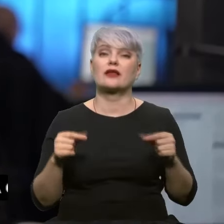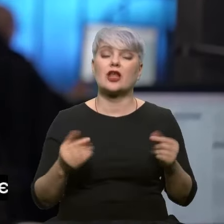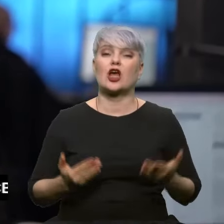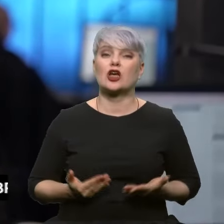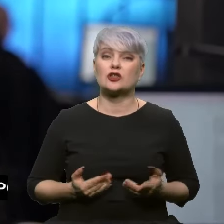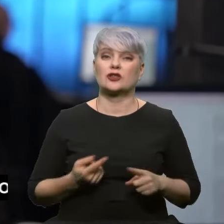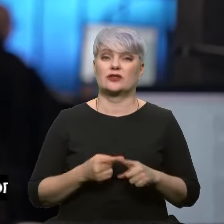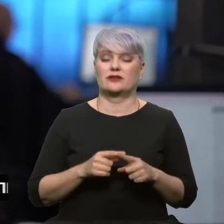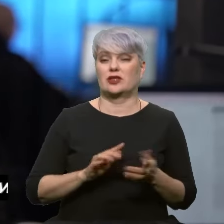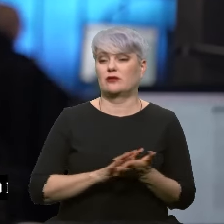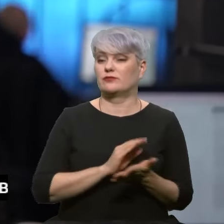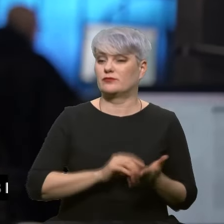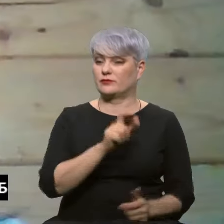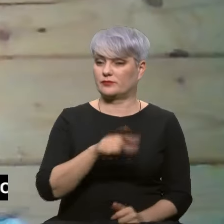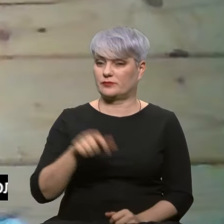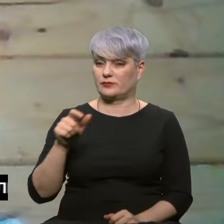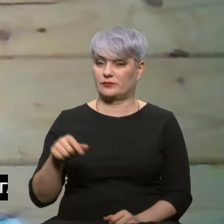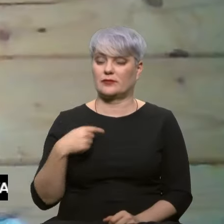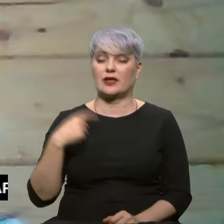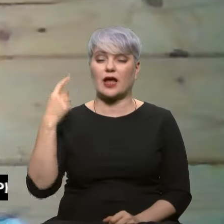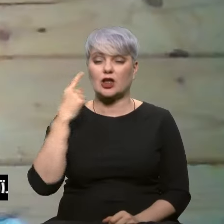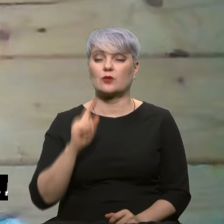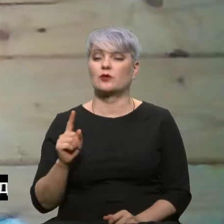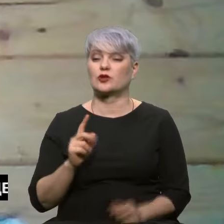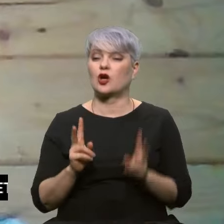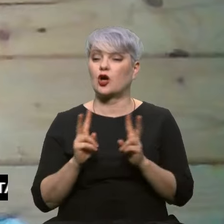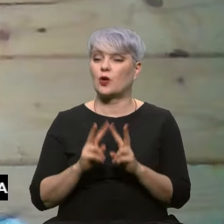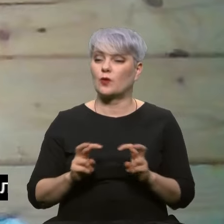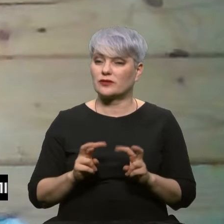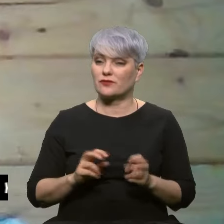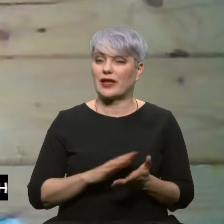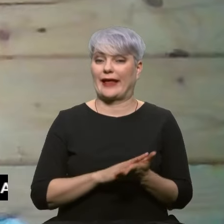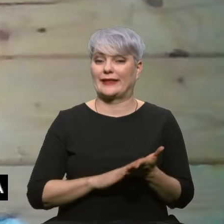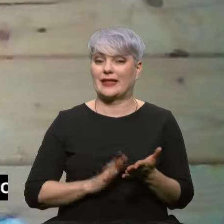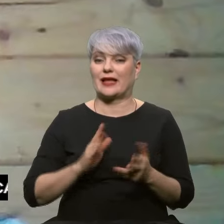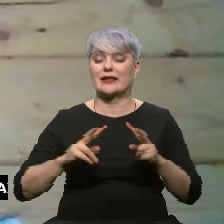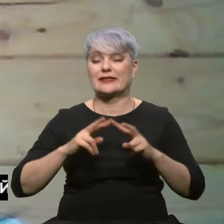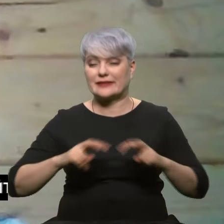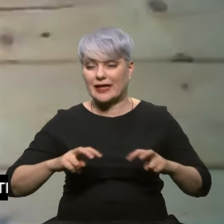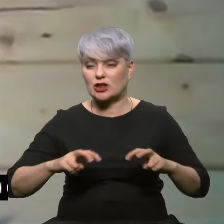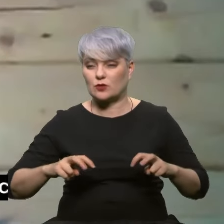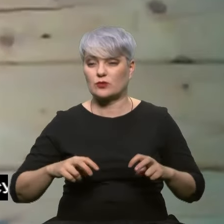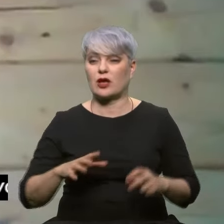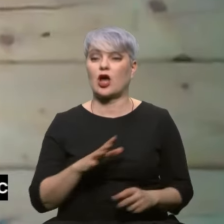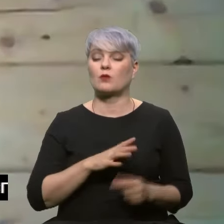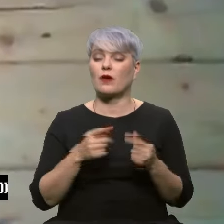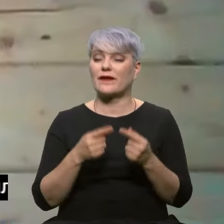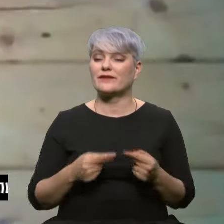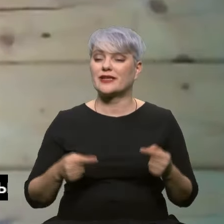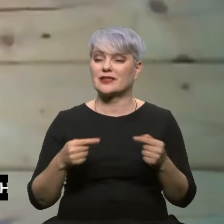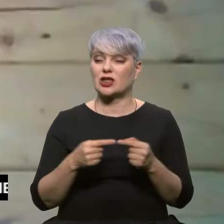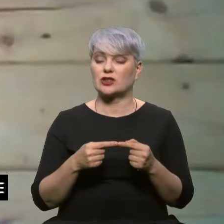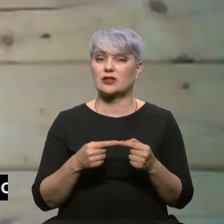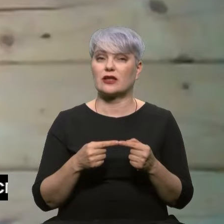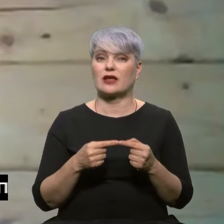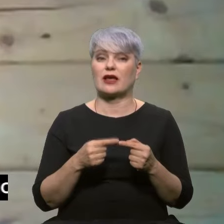медійники, розповідає директор відпочинкового комплексу. Я думаю, що розслідування далі з'ясують, так, але був визначений конкретний